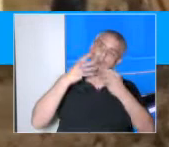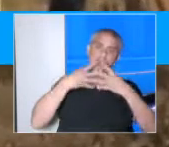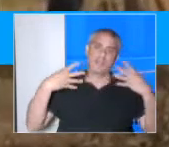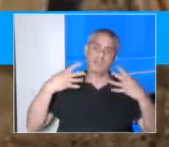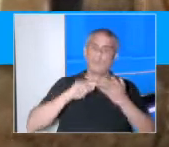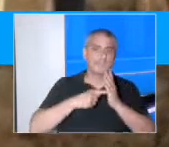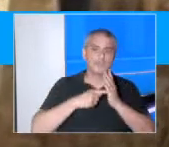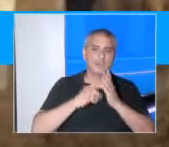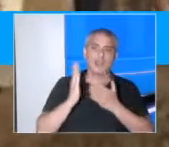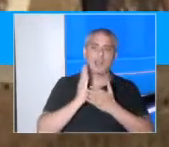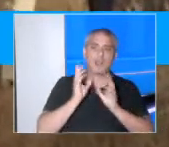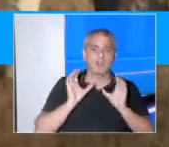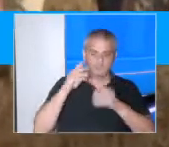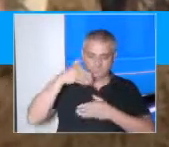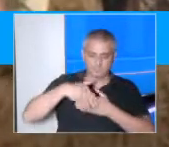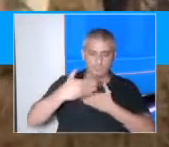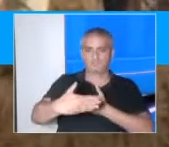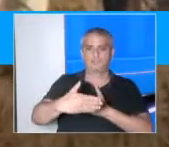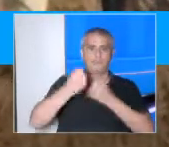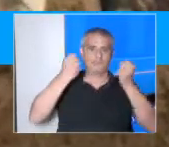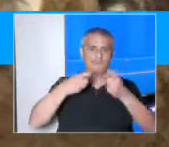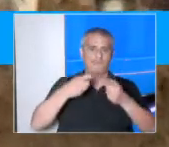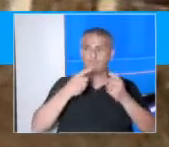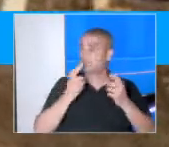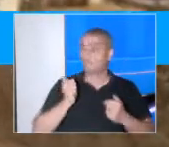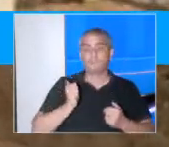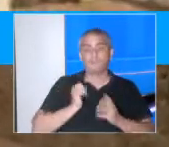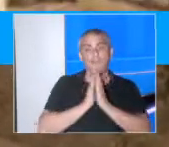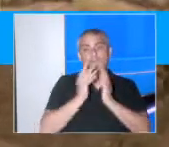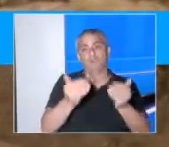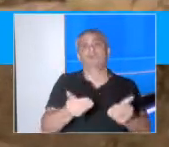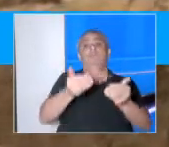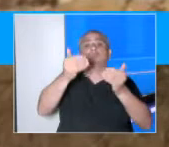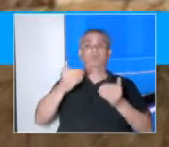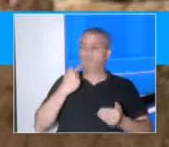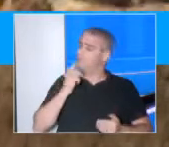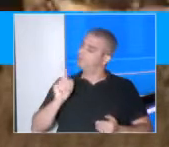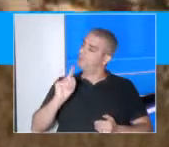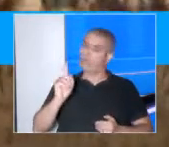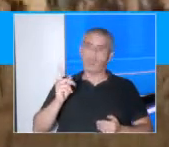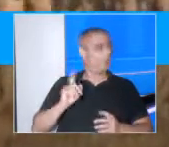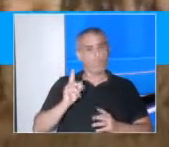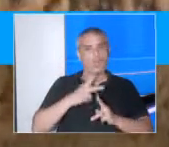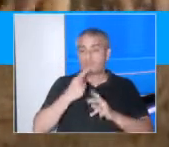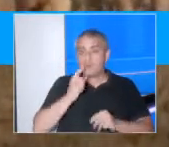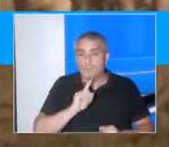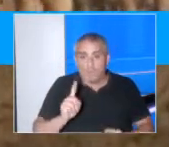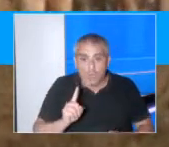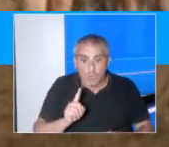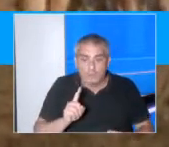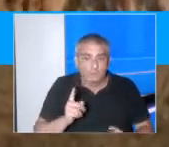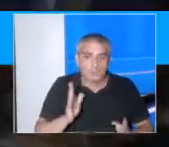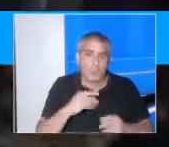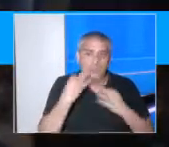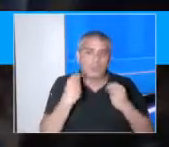גדר שמטרה היא להכיל מפגינים בדיוק בסיטואציה הזו. הכוחות מבקשים לסגת לאחור ואומרים להם לא. לא רק שאומרים להם לא,